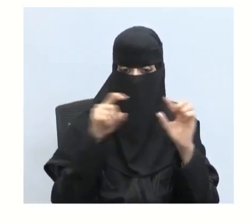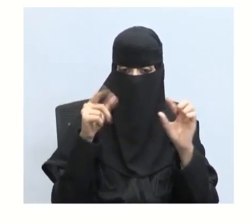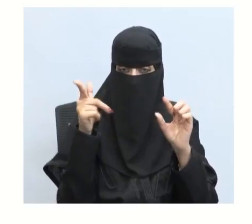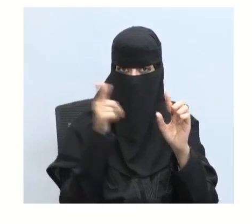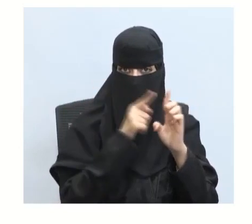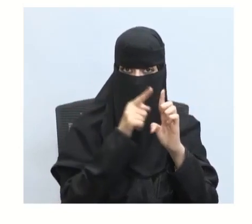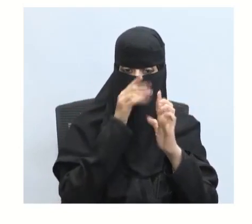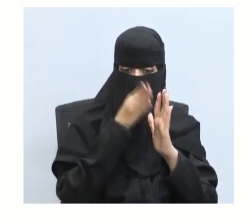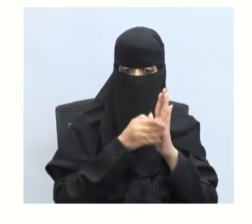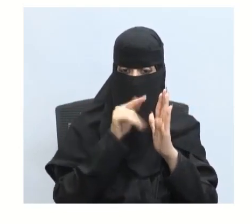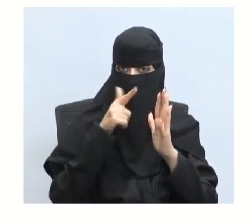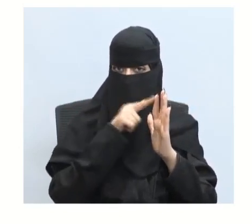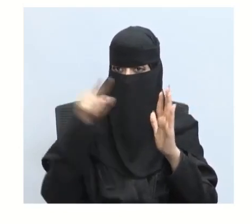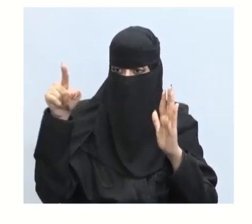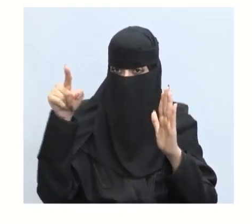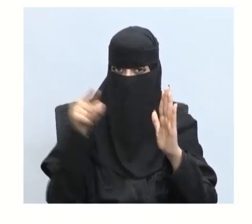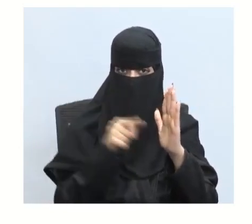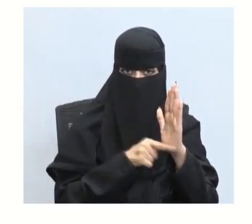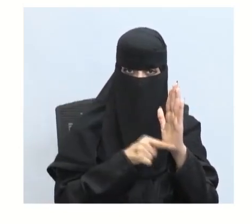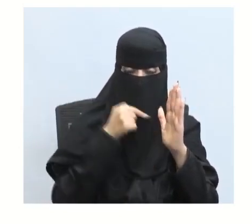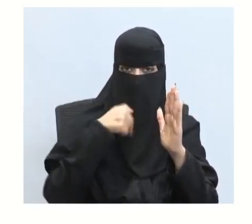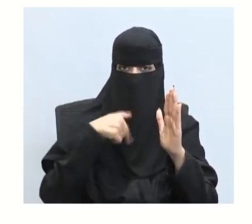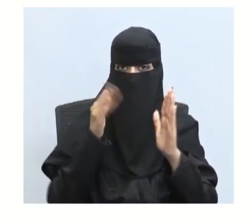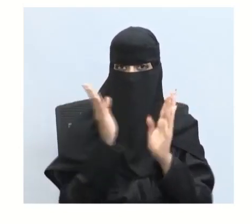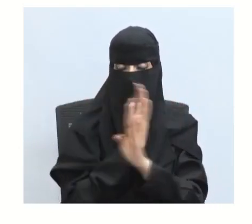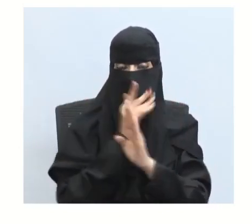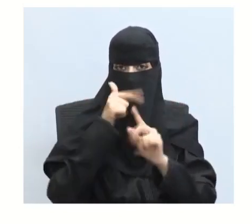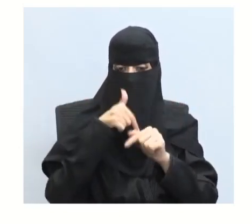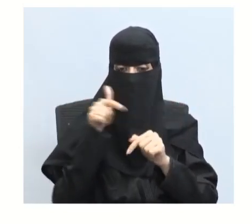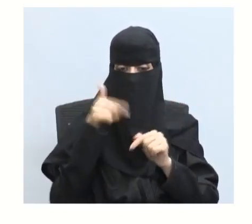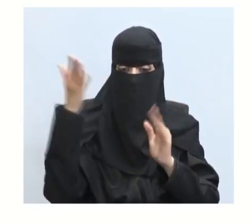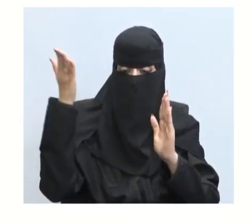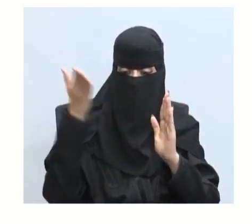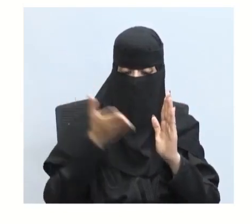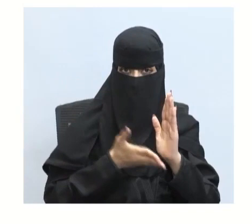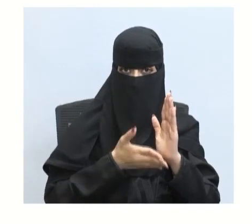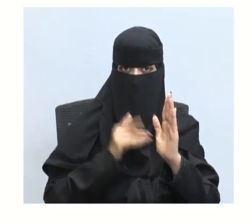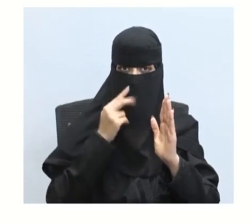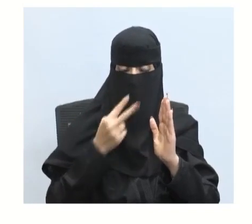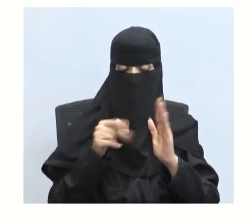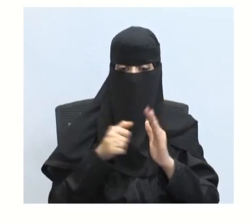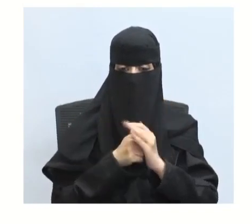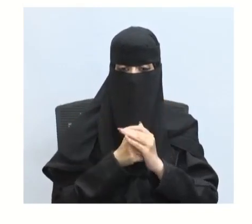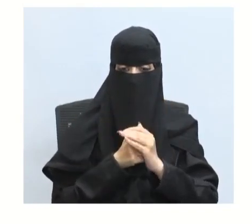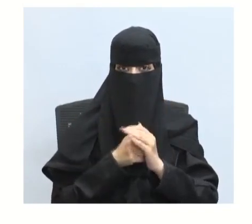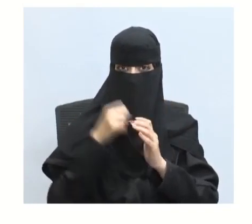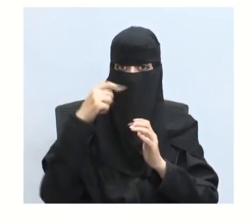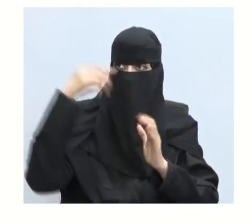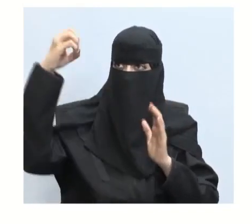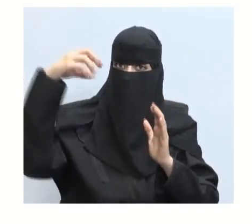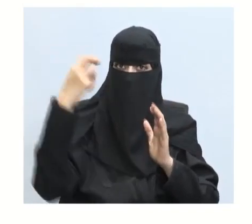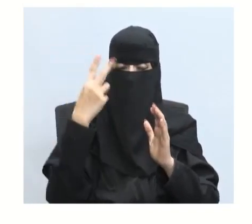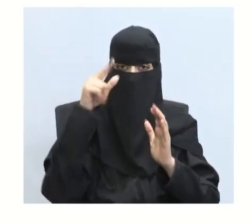بسطح المراه ماذا يحدث له نعم احسنت ينعكس مارا في البؤره الشعاع الثاني